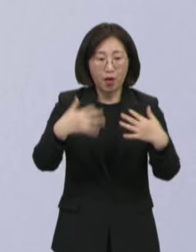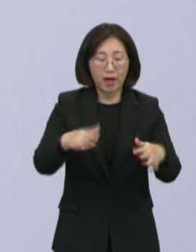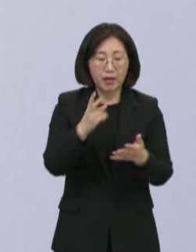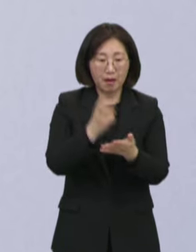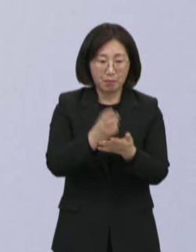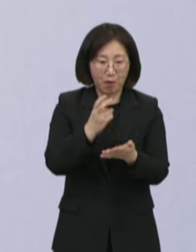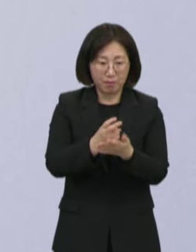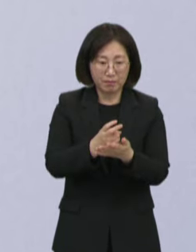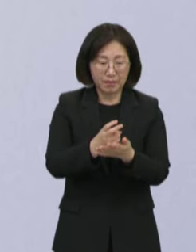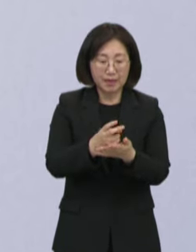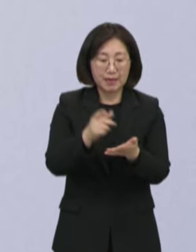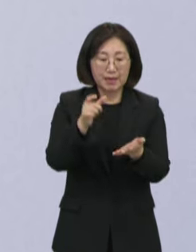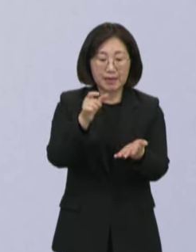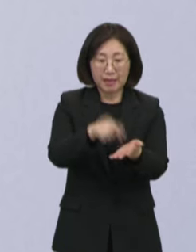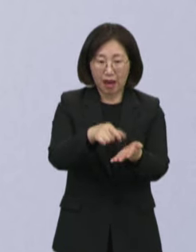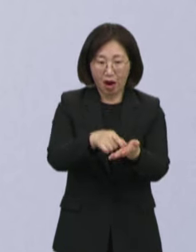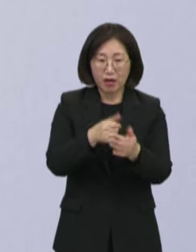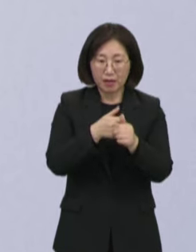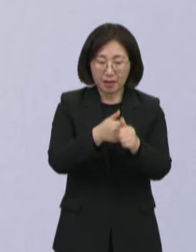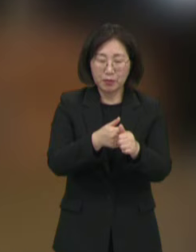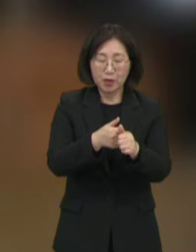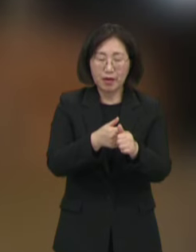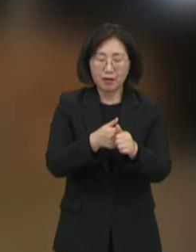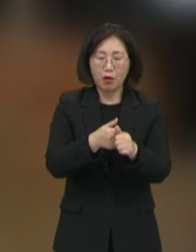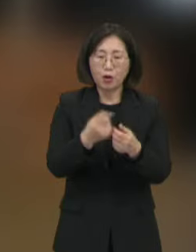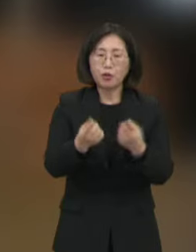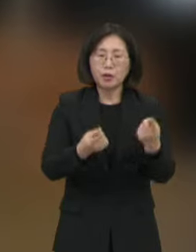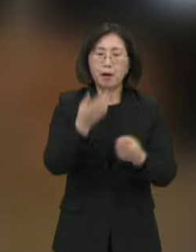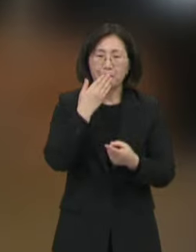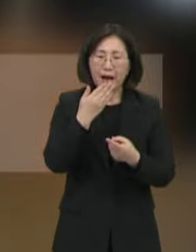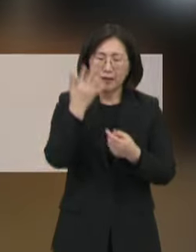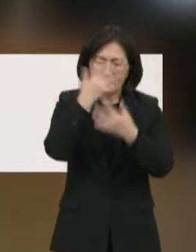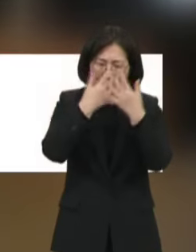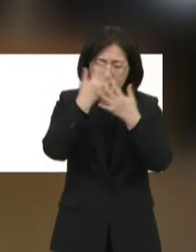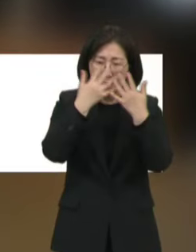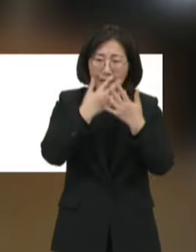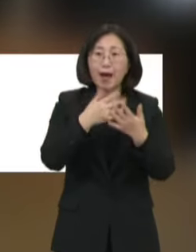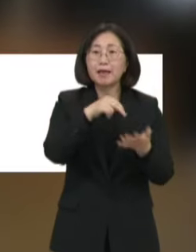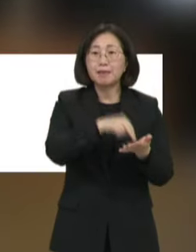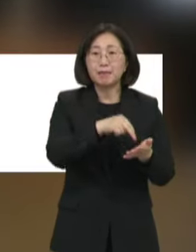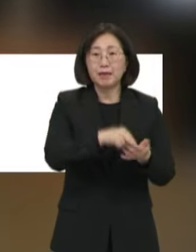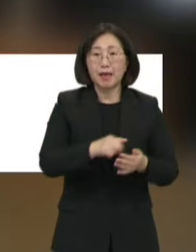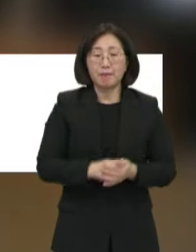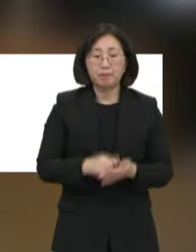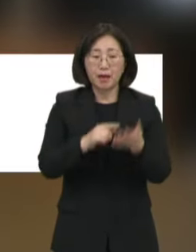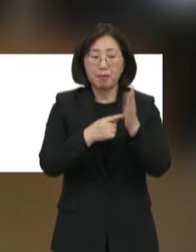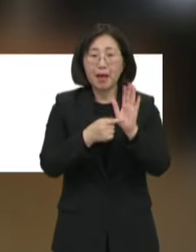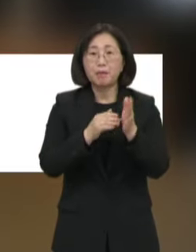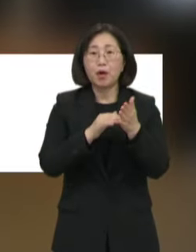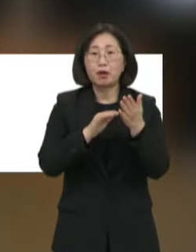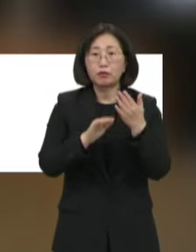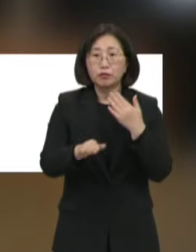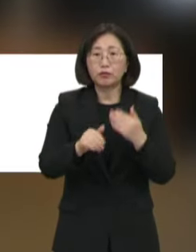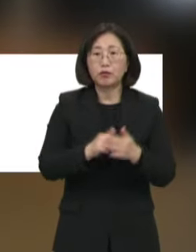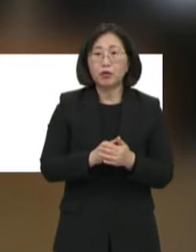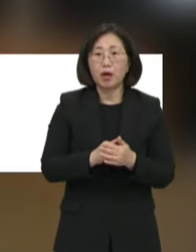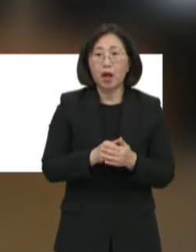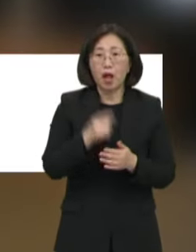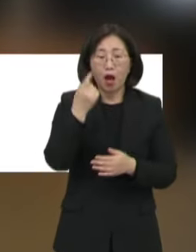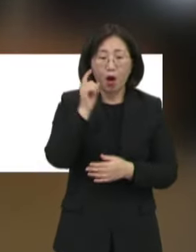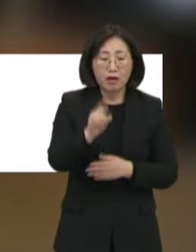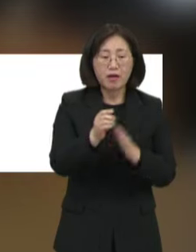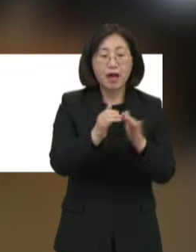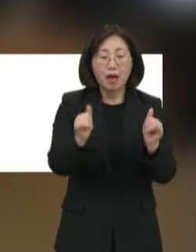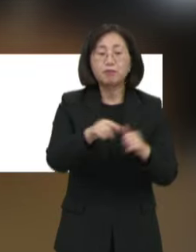등을 참고해 조정할 수 있다는 애매한 상황. 발표 나온 뒤로 걸린 사람들은 우선